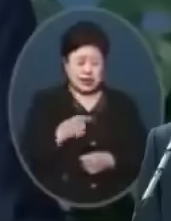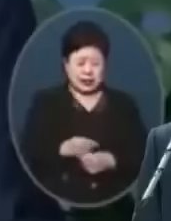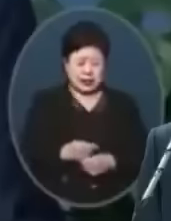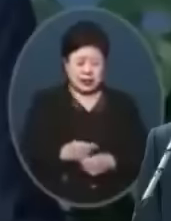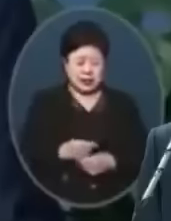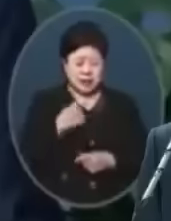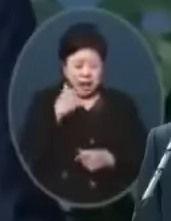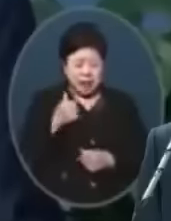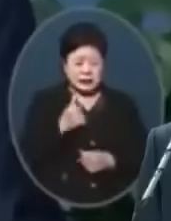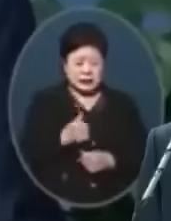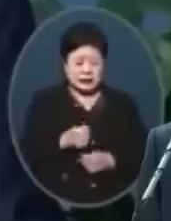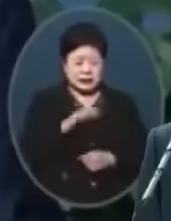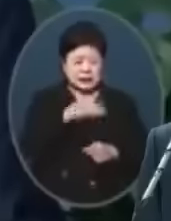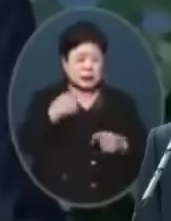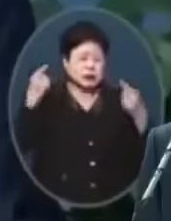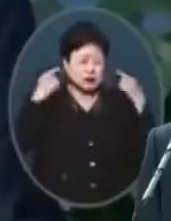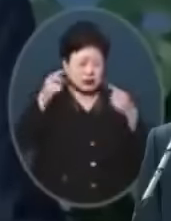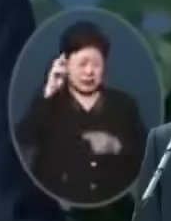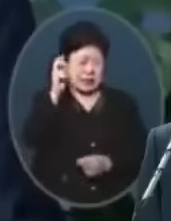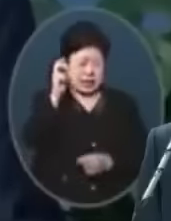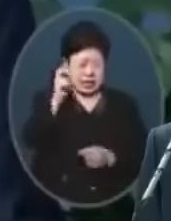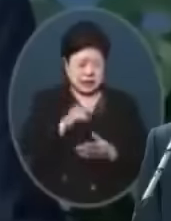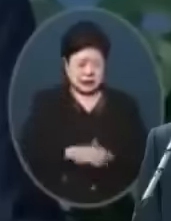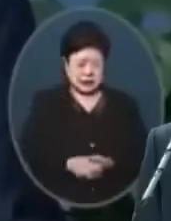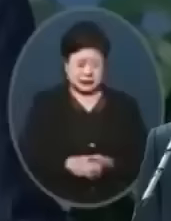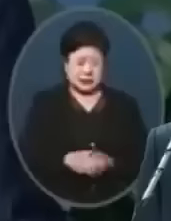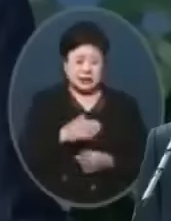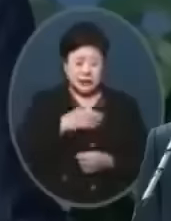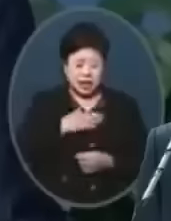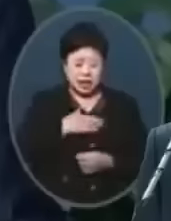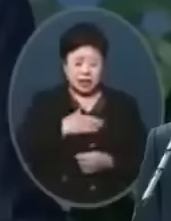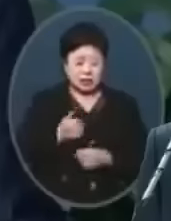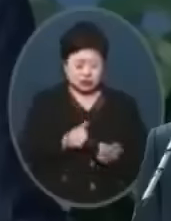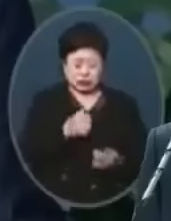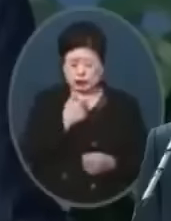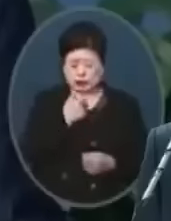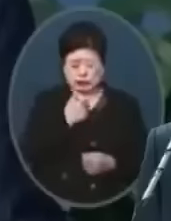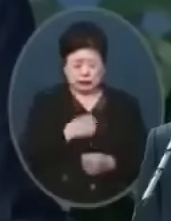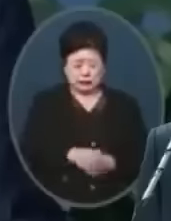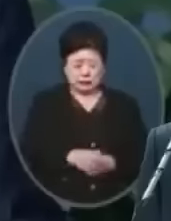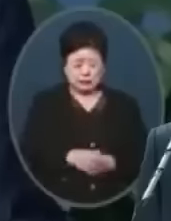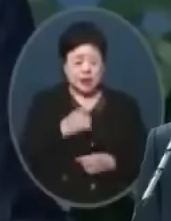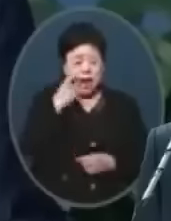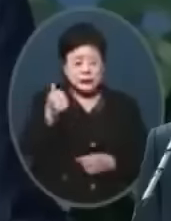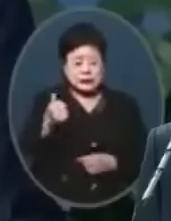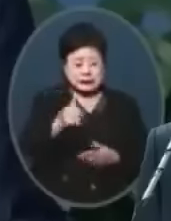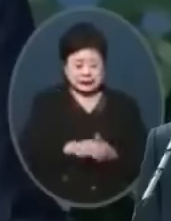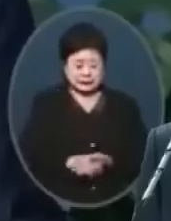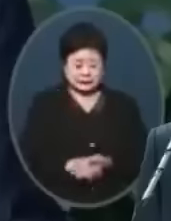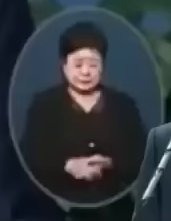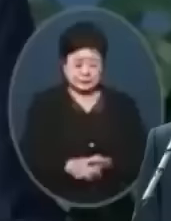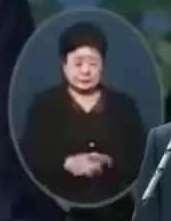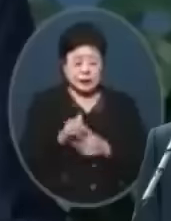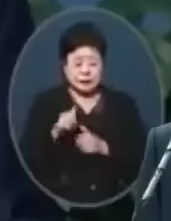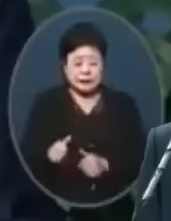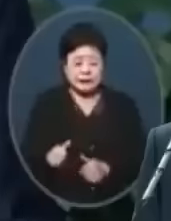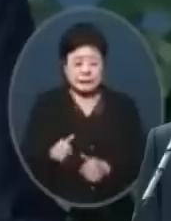아버지가 잘못 들었어요. 나는 아버지